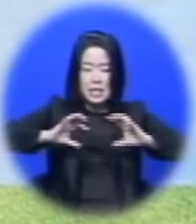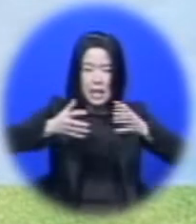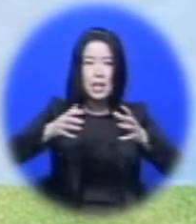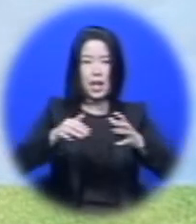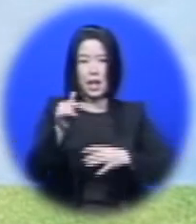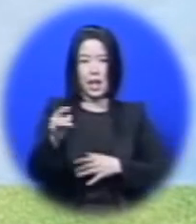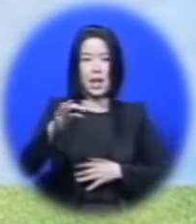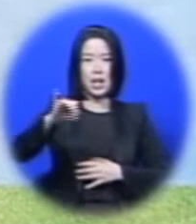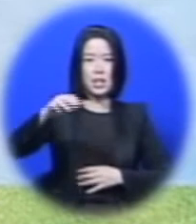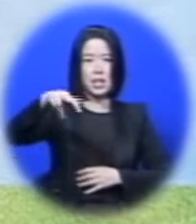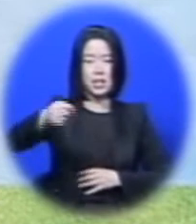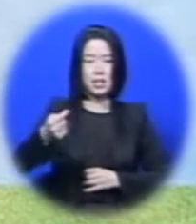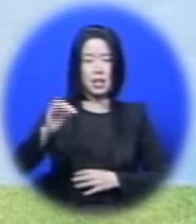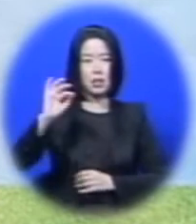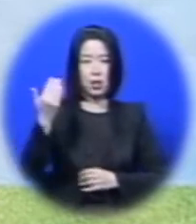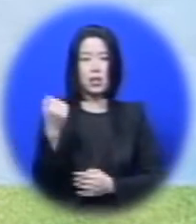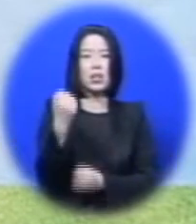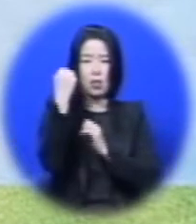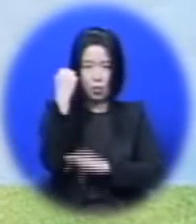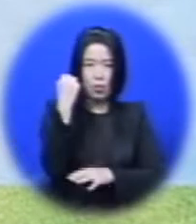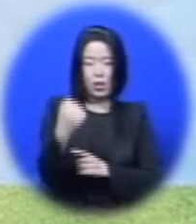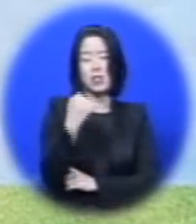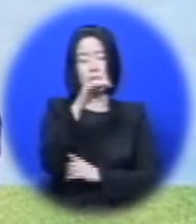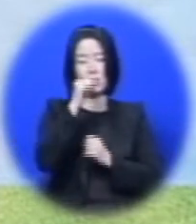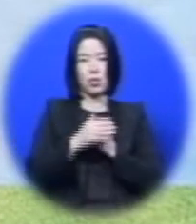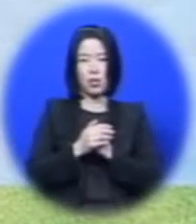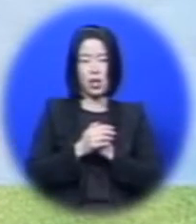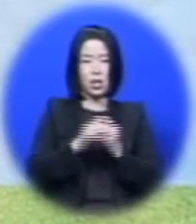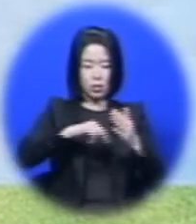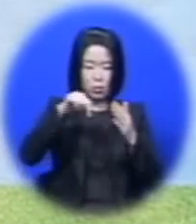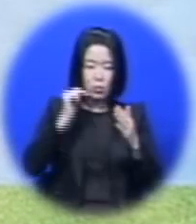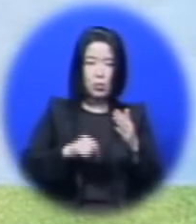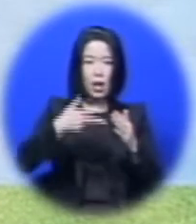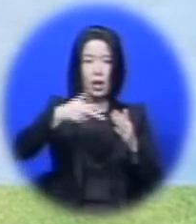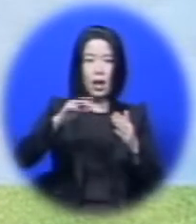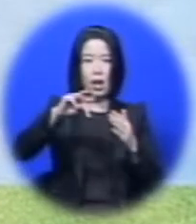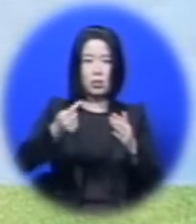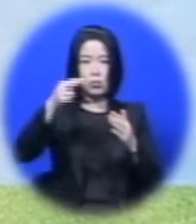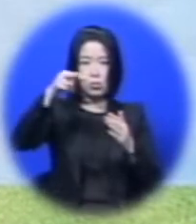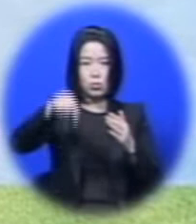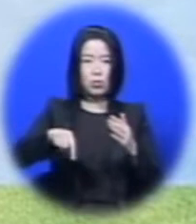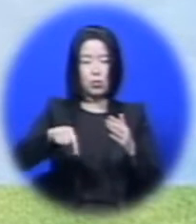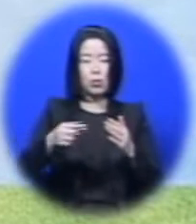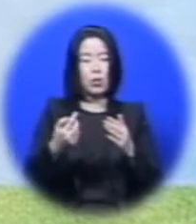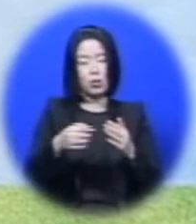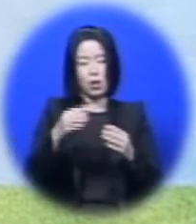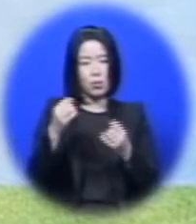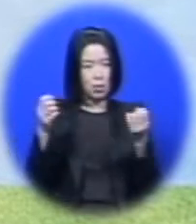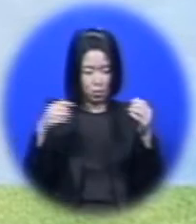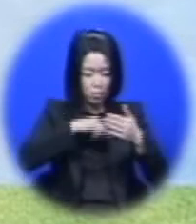원동력이다. 그러니까 이 헤이즈라고 하는 사람 속에 카루소가 들어와 버린 거예요. 그리고 그는 카루소처럼